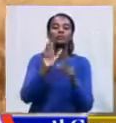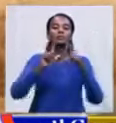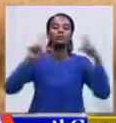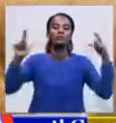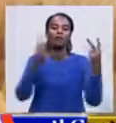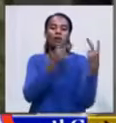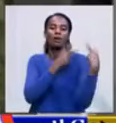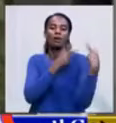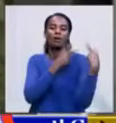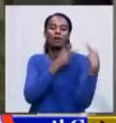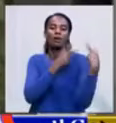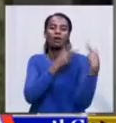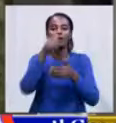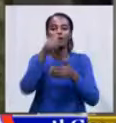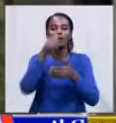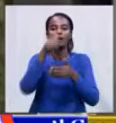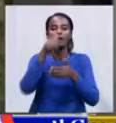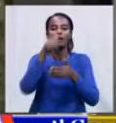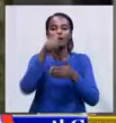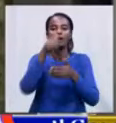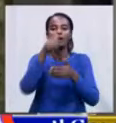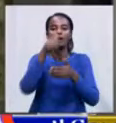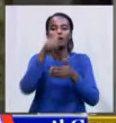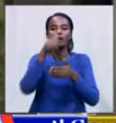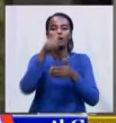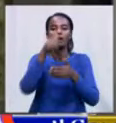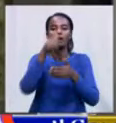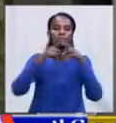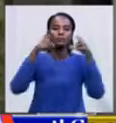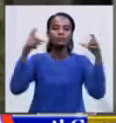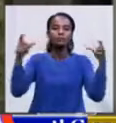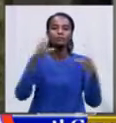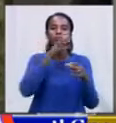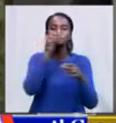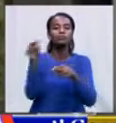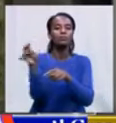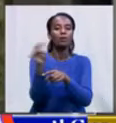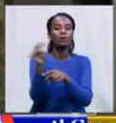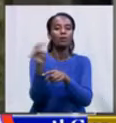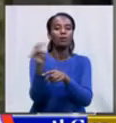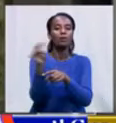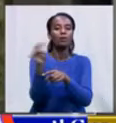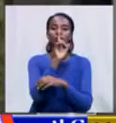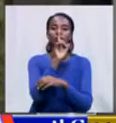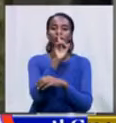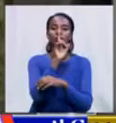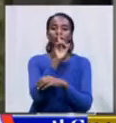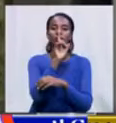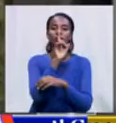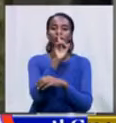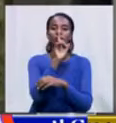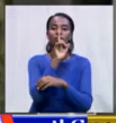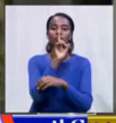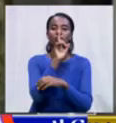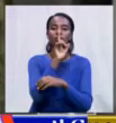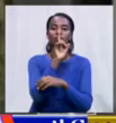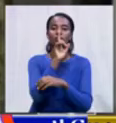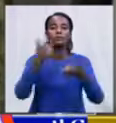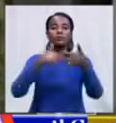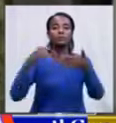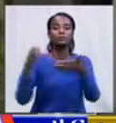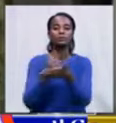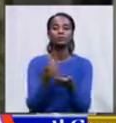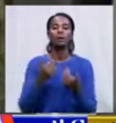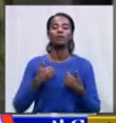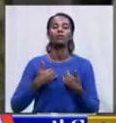ኃላፊነታቸውን እንዲወጡም አቶ ኡመር ሁሴን አሳስቧል። ትልቁ ኃላፊነት ያለው ባለሙያው ላይ ነው። አርሶ አደሩ አሁን መጥቶ መውሰድ እንዳለበት